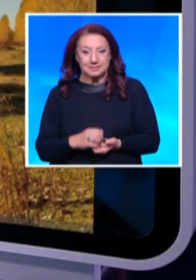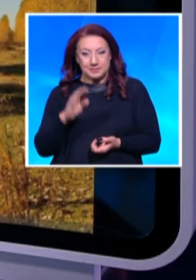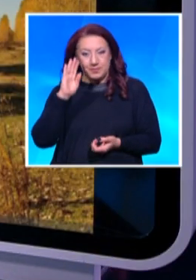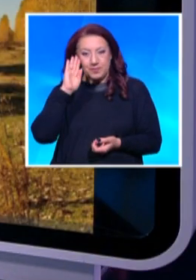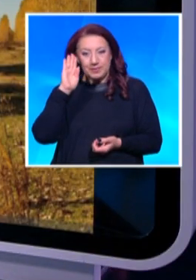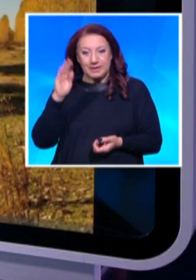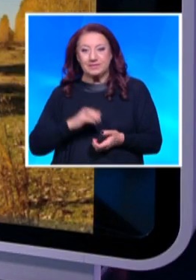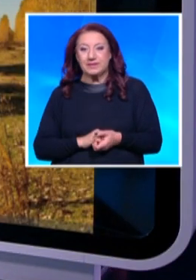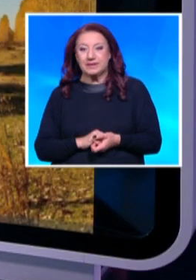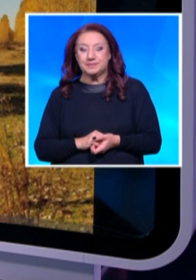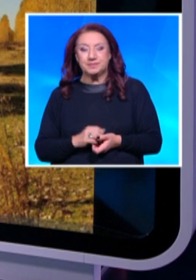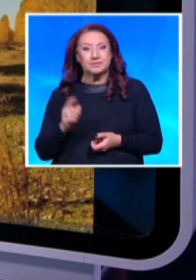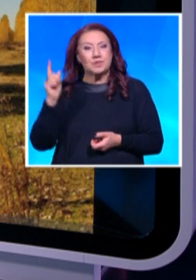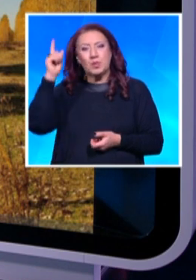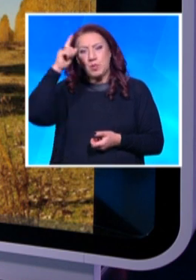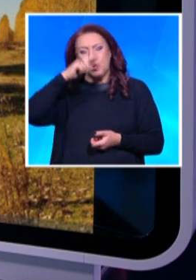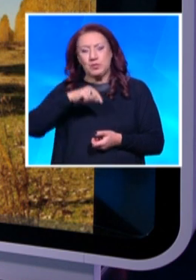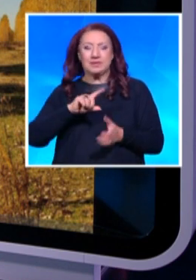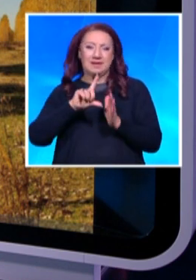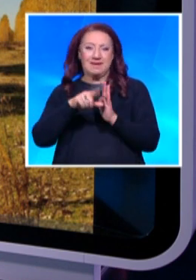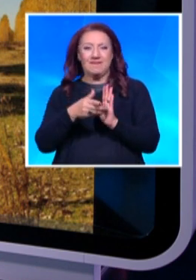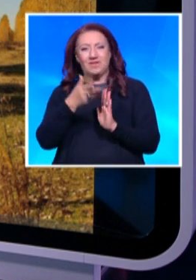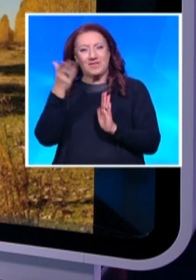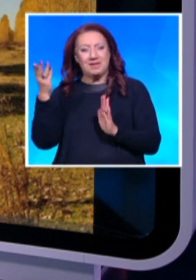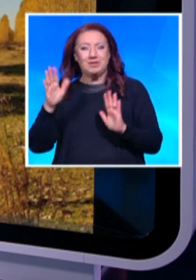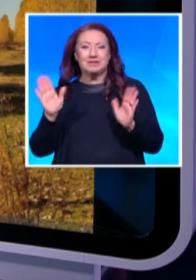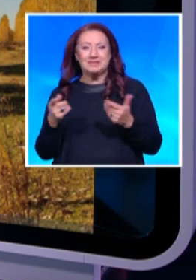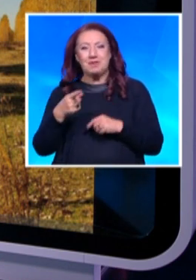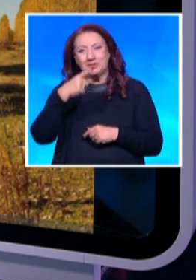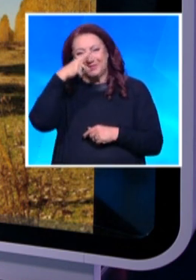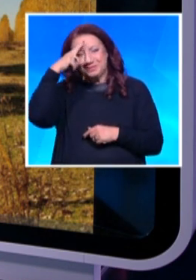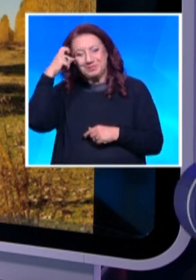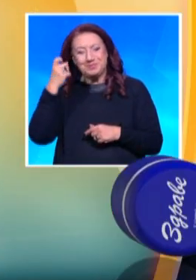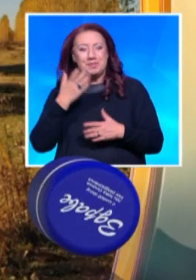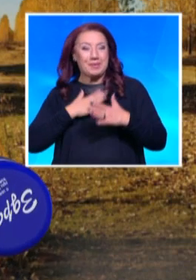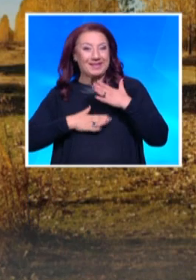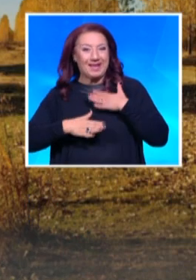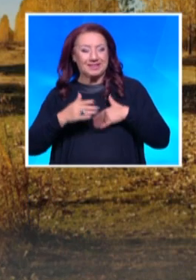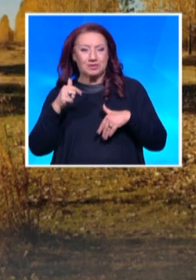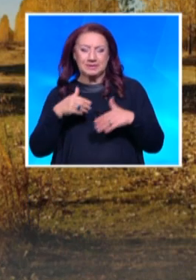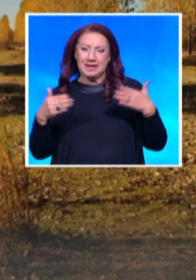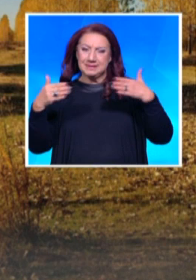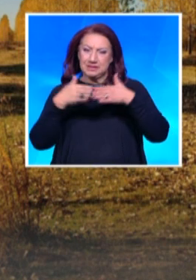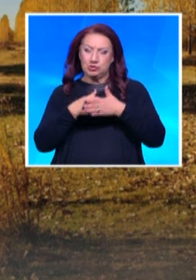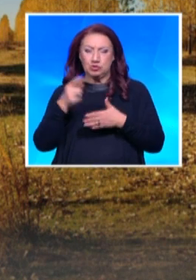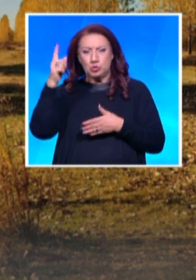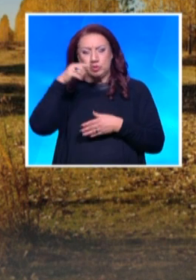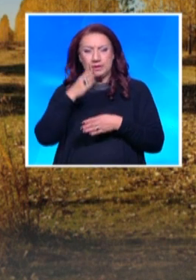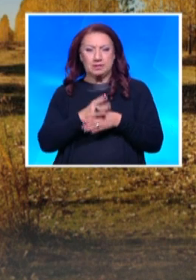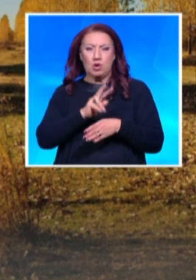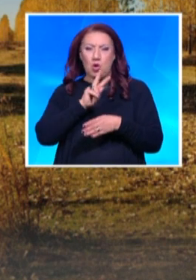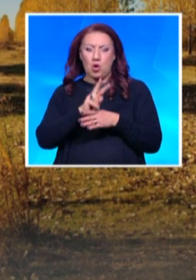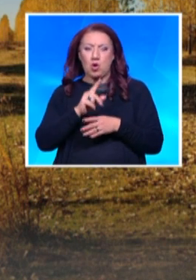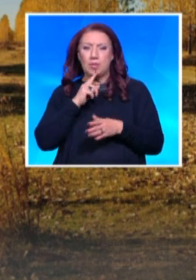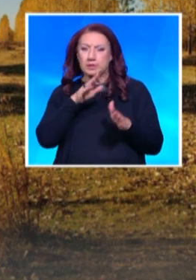Здравейте! Утре през деня времето ще започне все повече да ни харесва. Тази нощ и утре до обяд в южната половина на